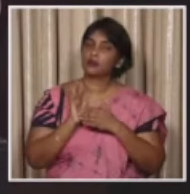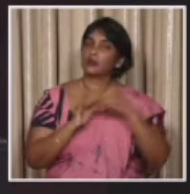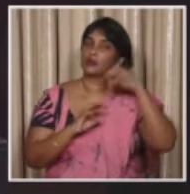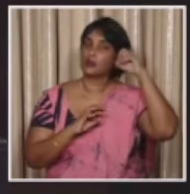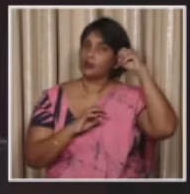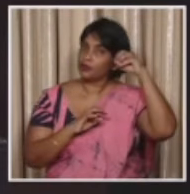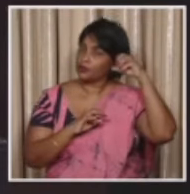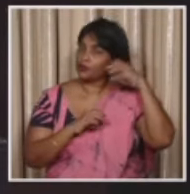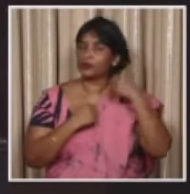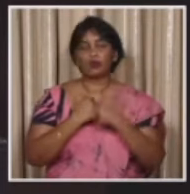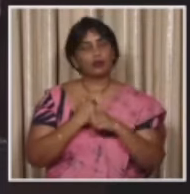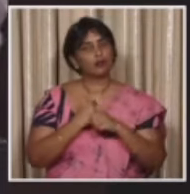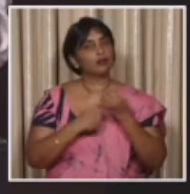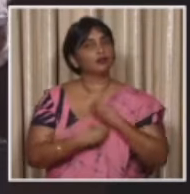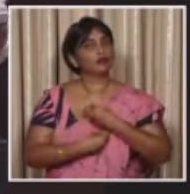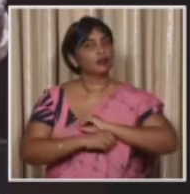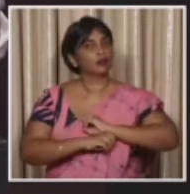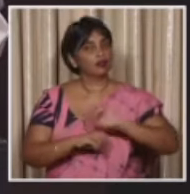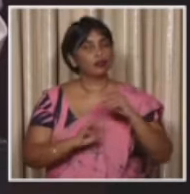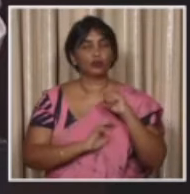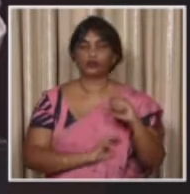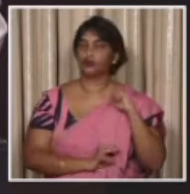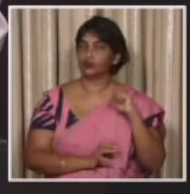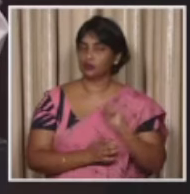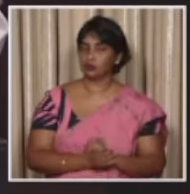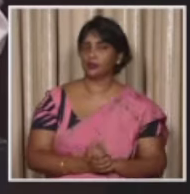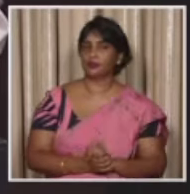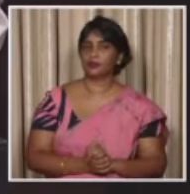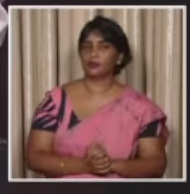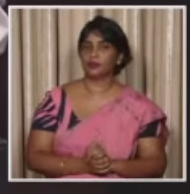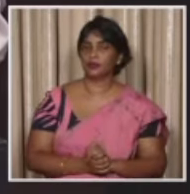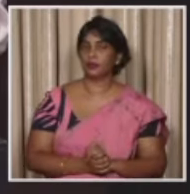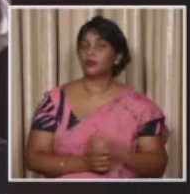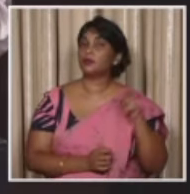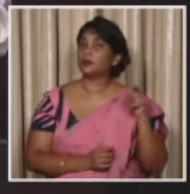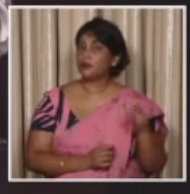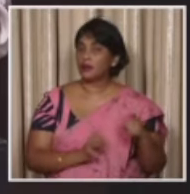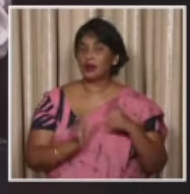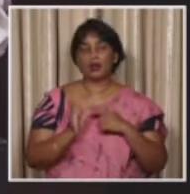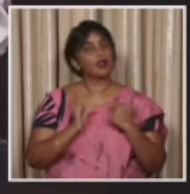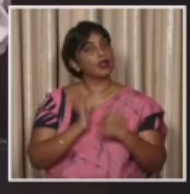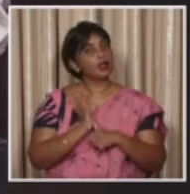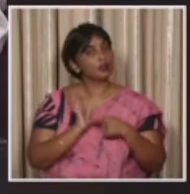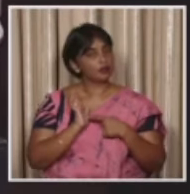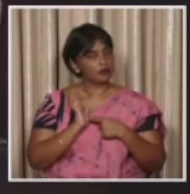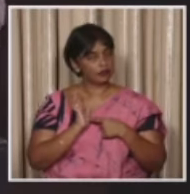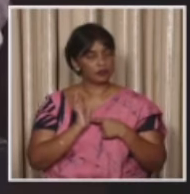අනාදී වශයෙන් රෙගුලේටරව ශක්තිමත් කරා. දැන් මේ පනතෙන් වෙන්නේ